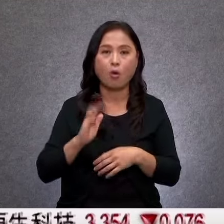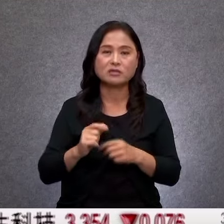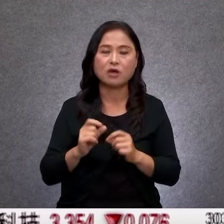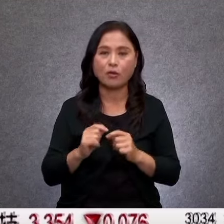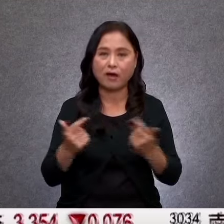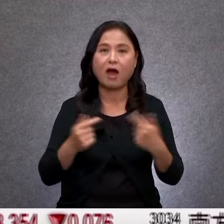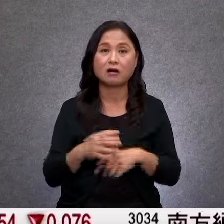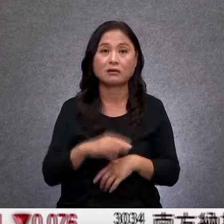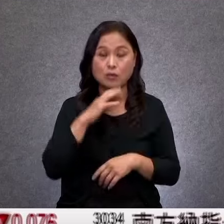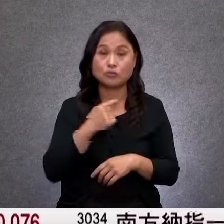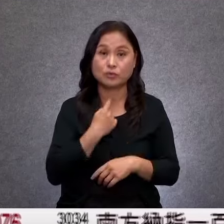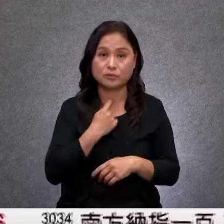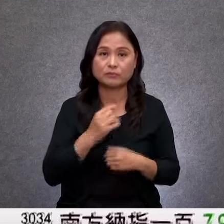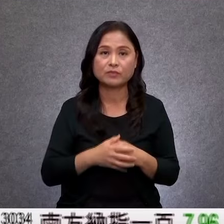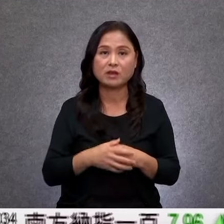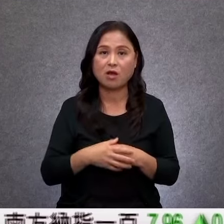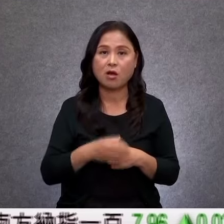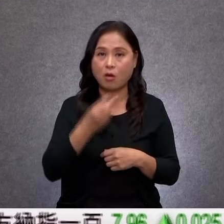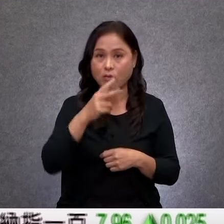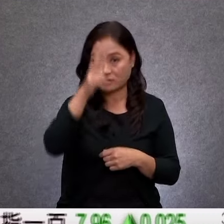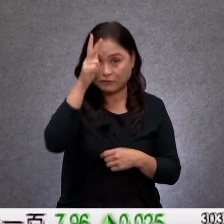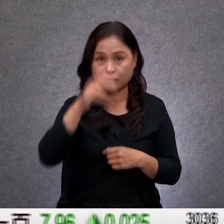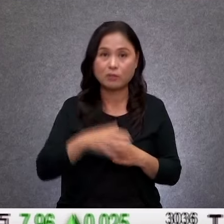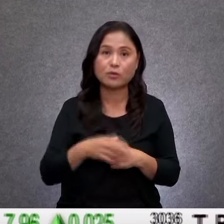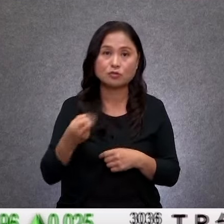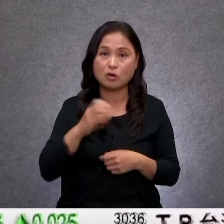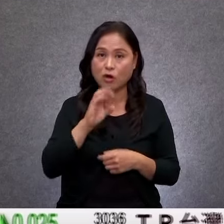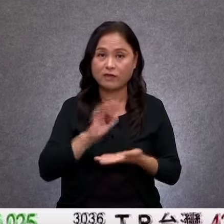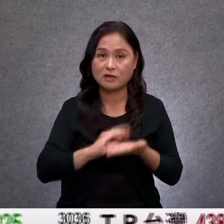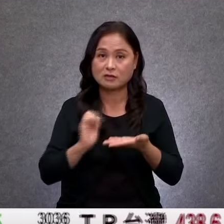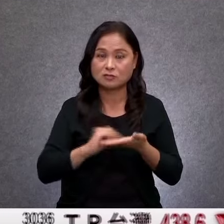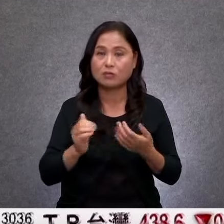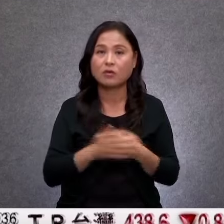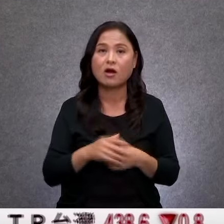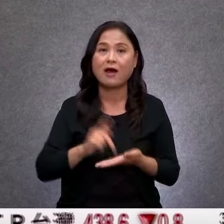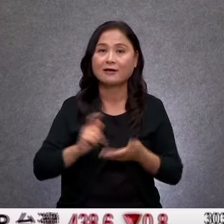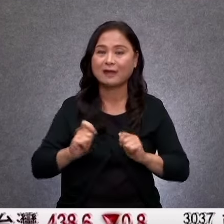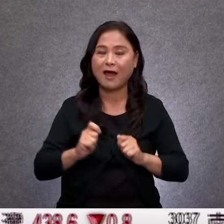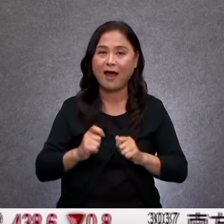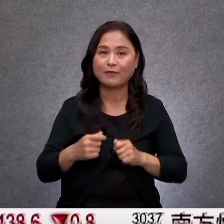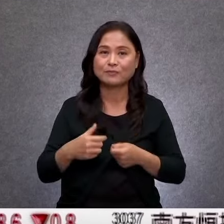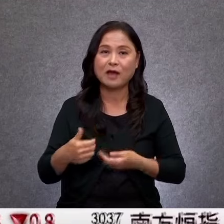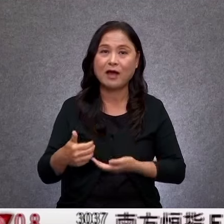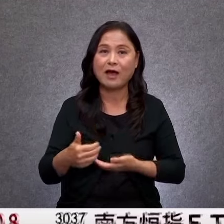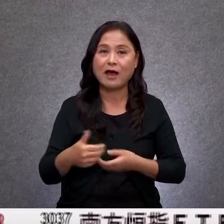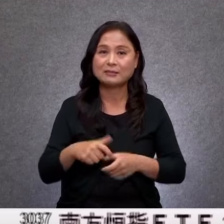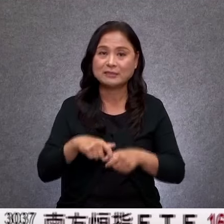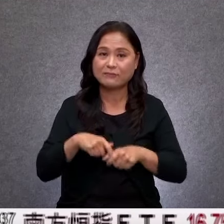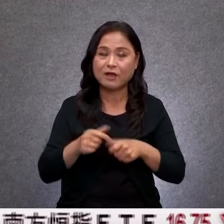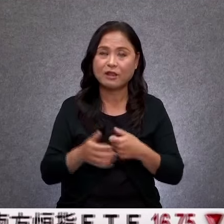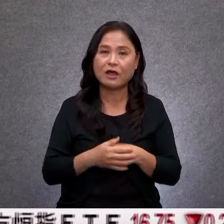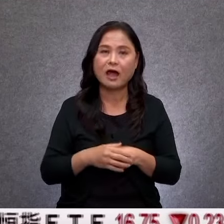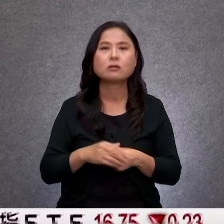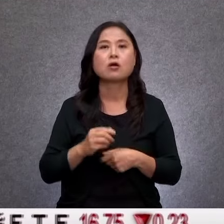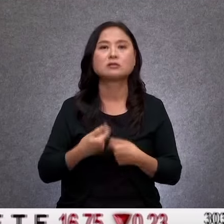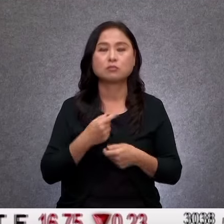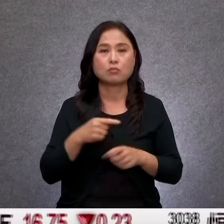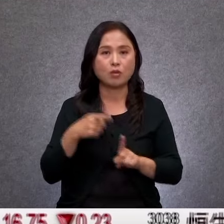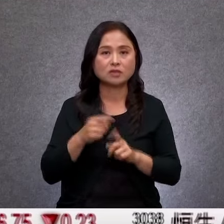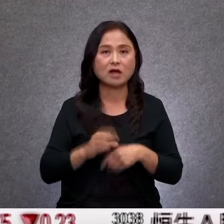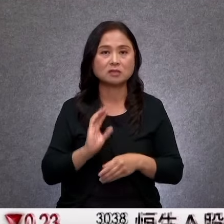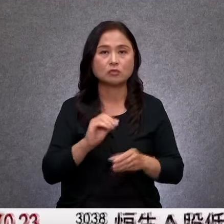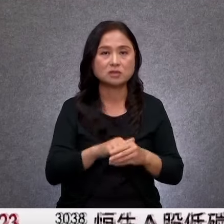大嘅空間咧係去增加嘅，如果有需要。不過喺特區政府嚟講，我重申咧就係我哋發債得翻嚟嘅